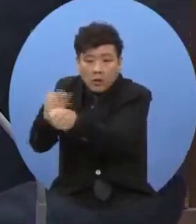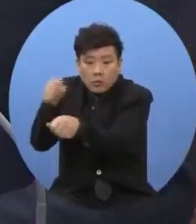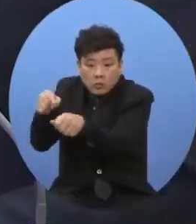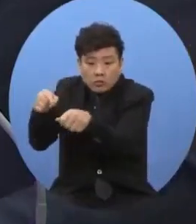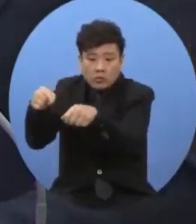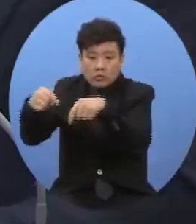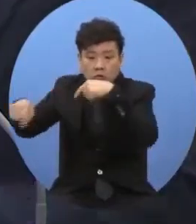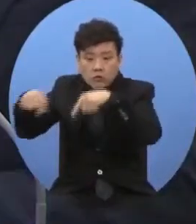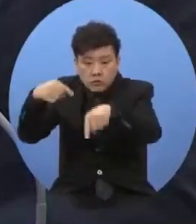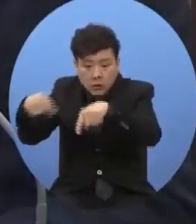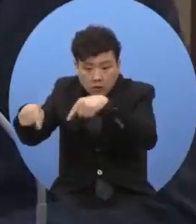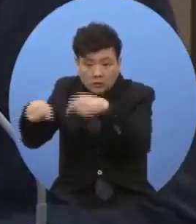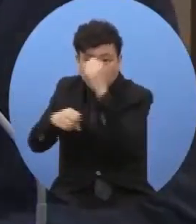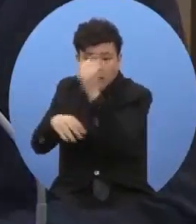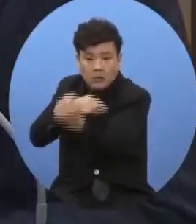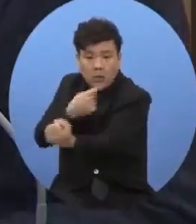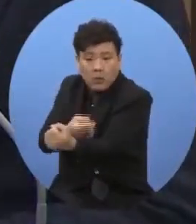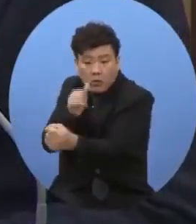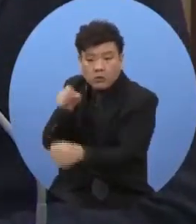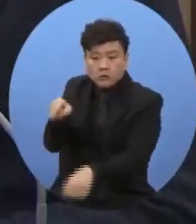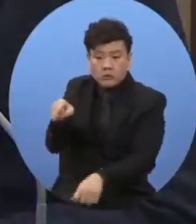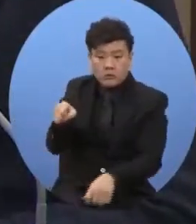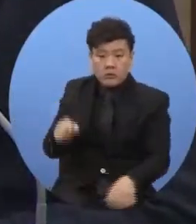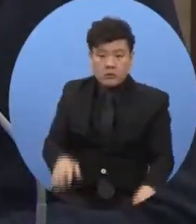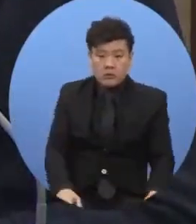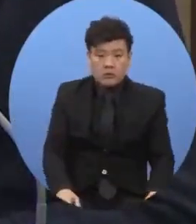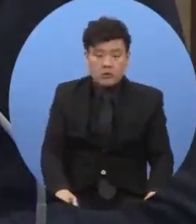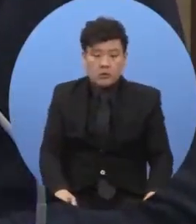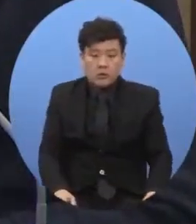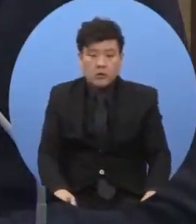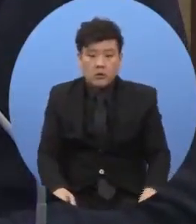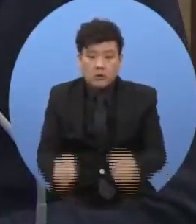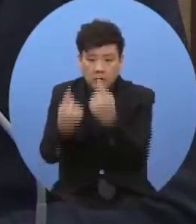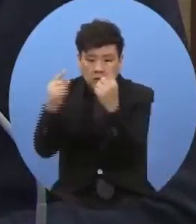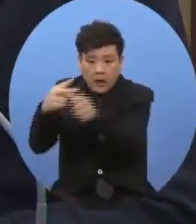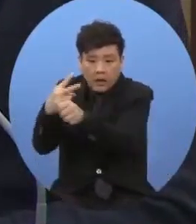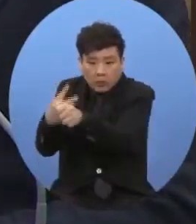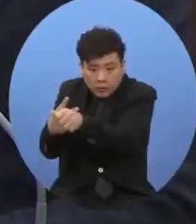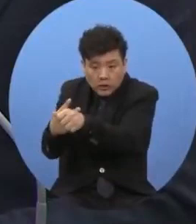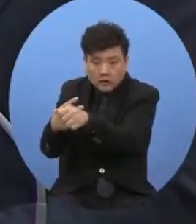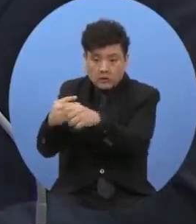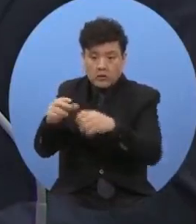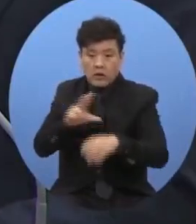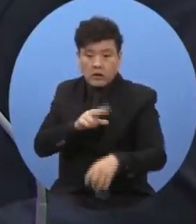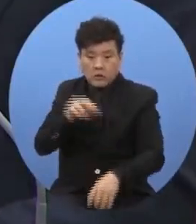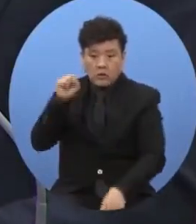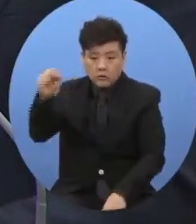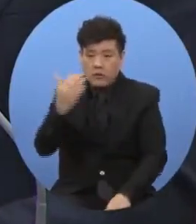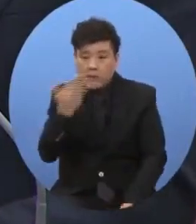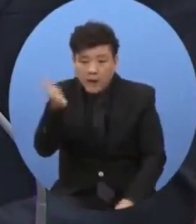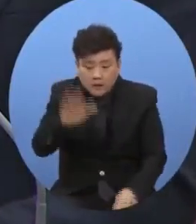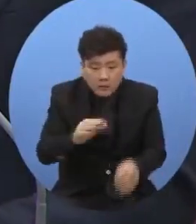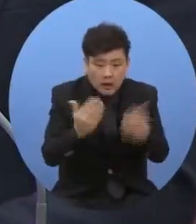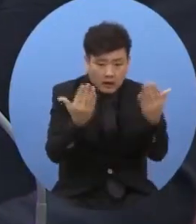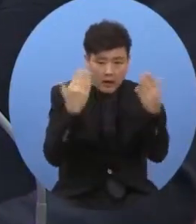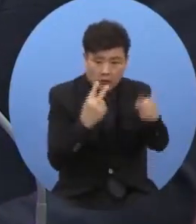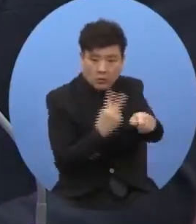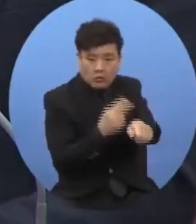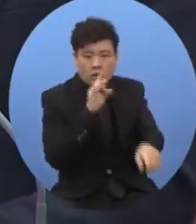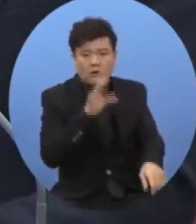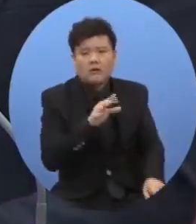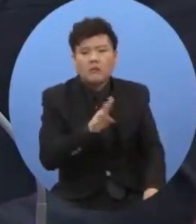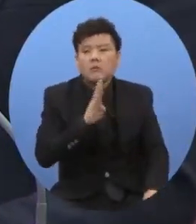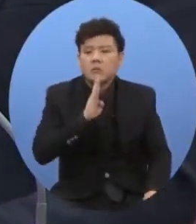기본권과 정치 권리가 보장돼 있는데 그렇죠. 교육감 선거도 교수는 출마할 수 있는데 교사는 출마 못하죠. 예, 네. 교사 이게 그게 대표적으로